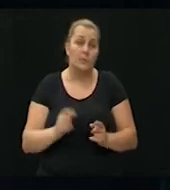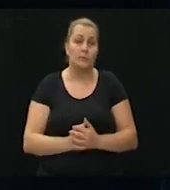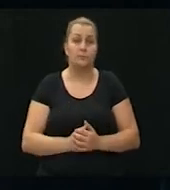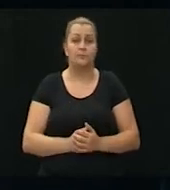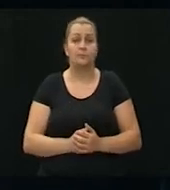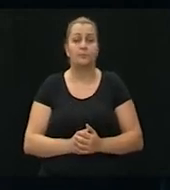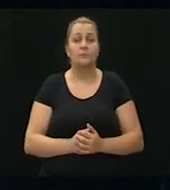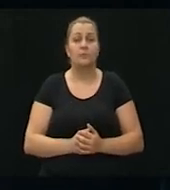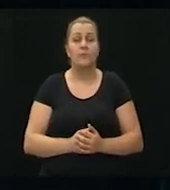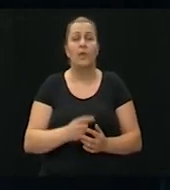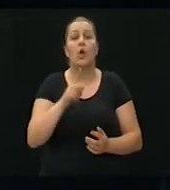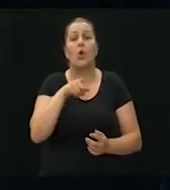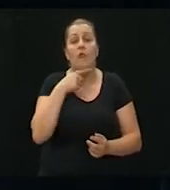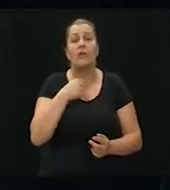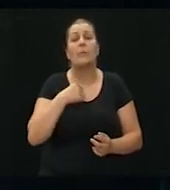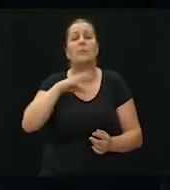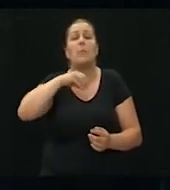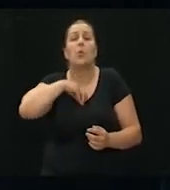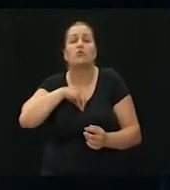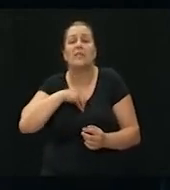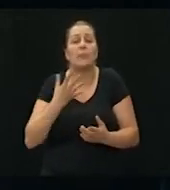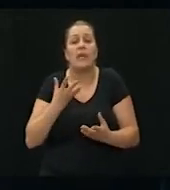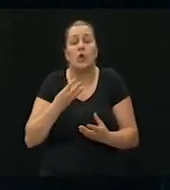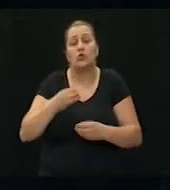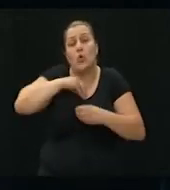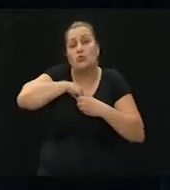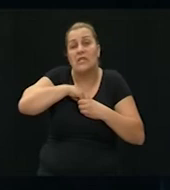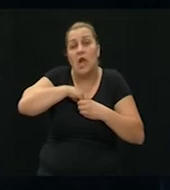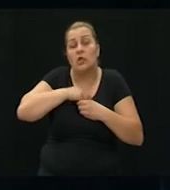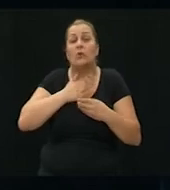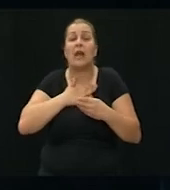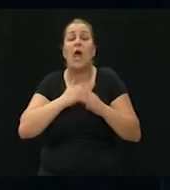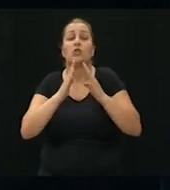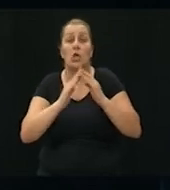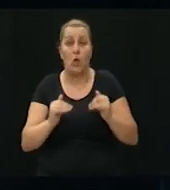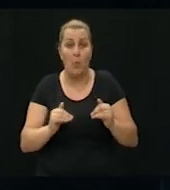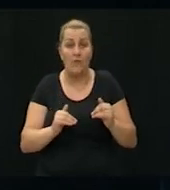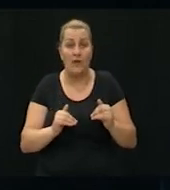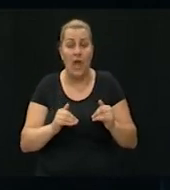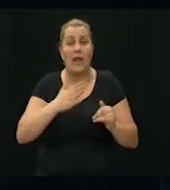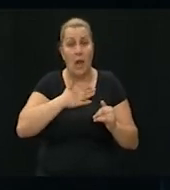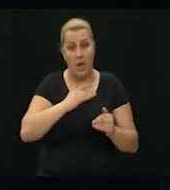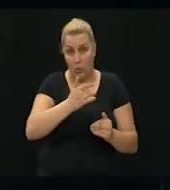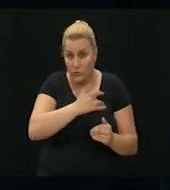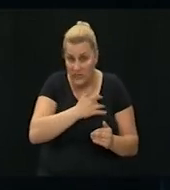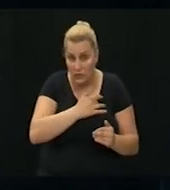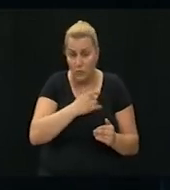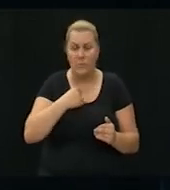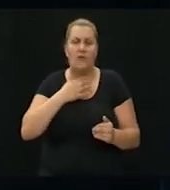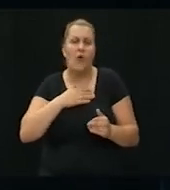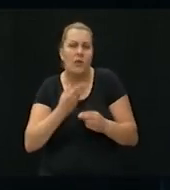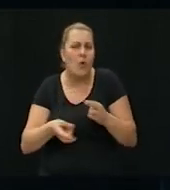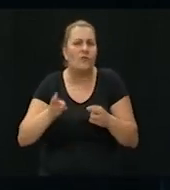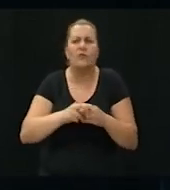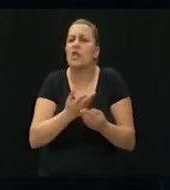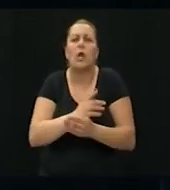ovi, da govori da imamo nešto u sebi usađeno, da naša domovina je nama u srcu i da je volimo više nego